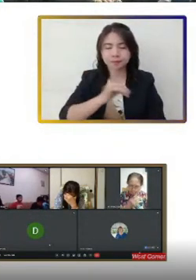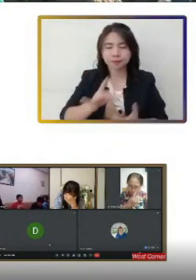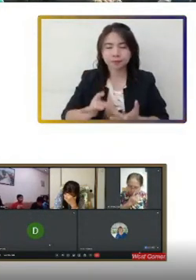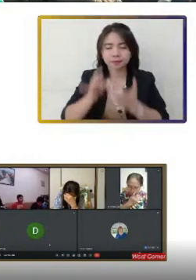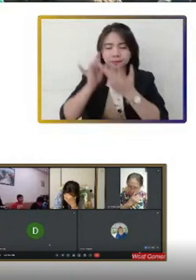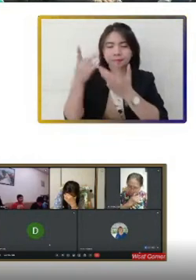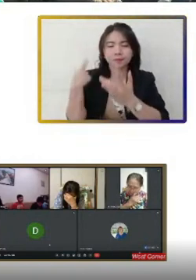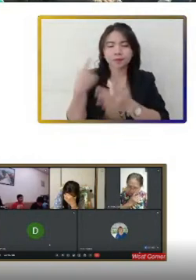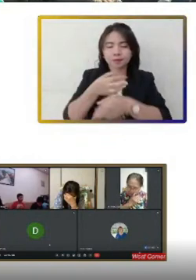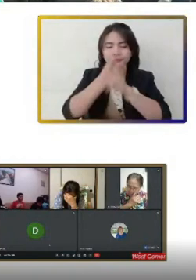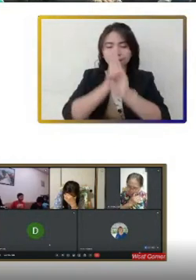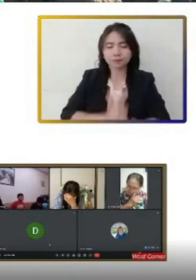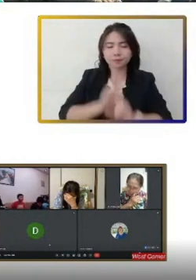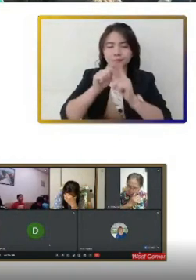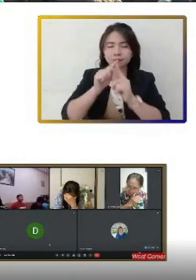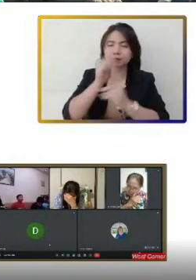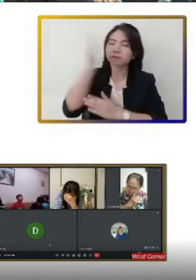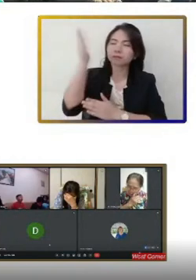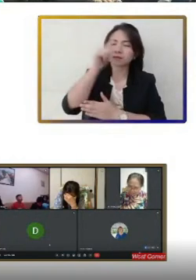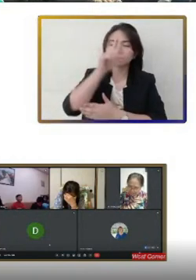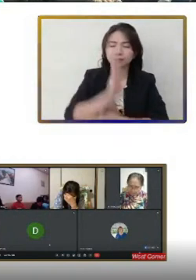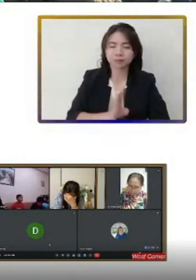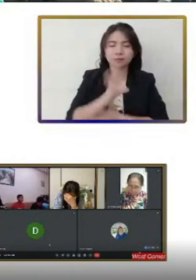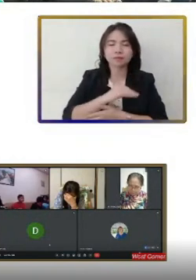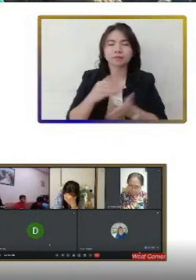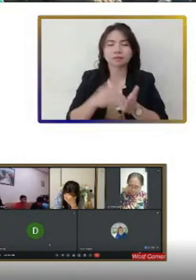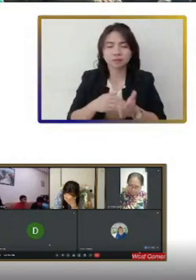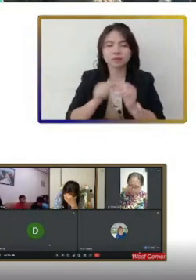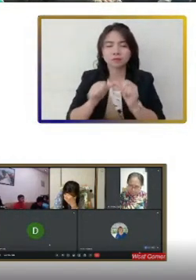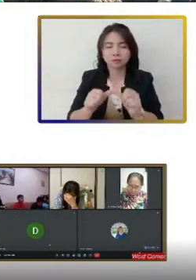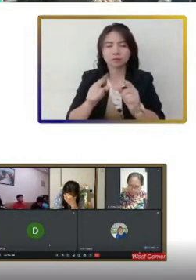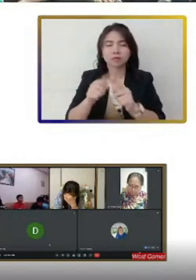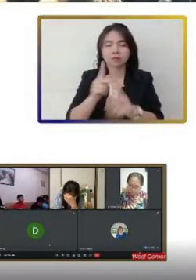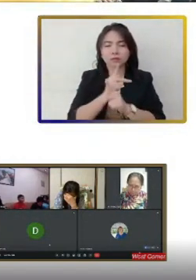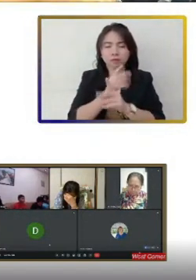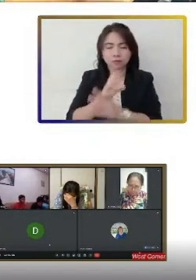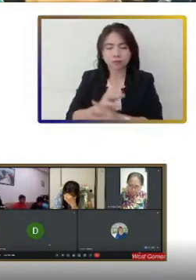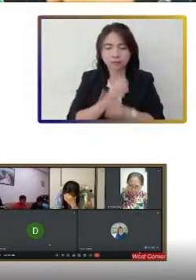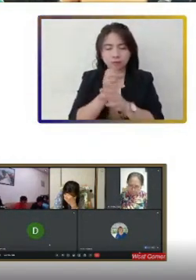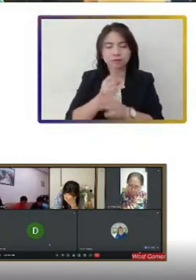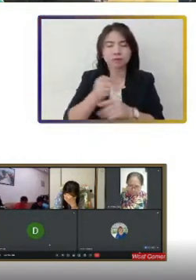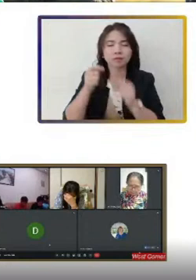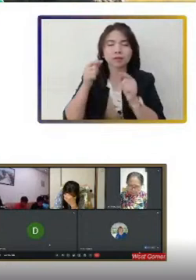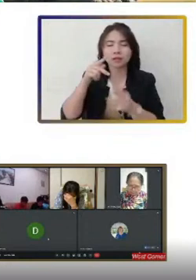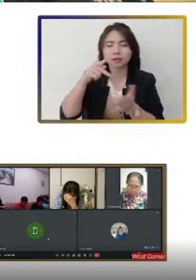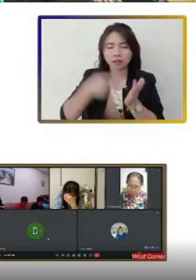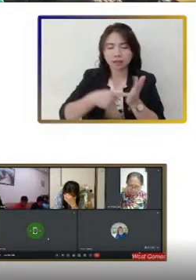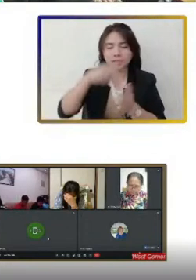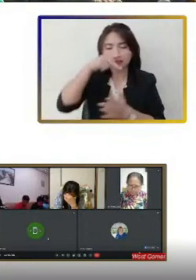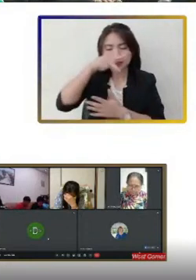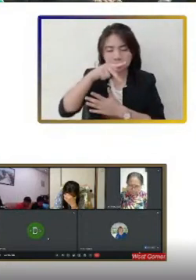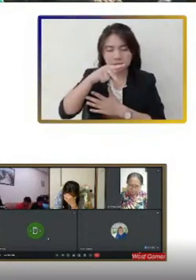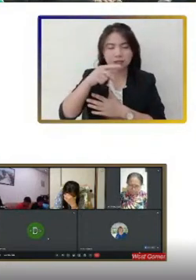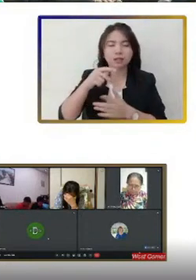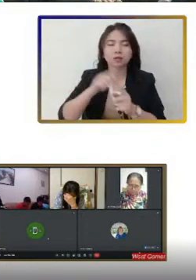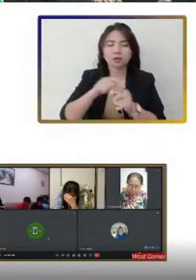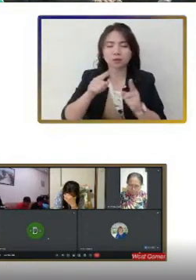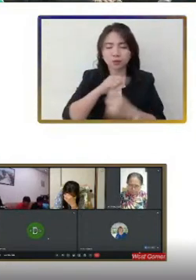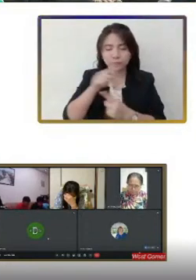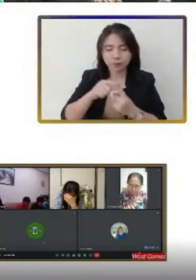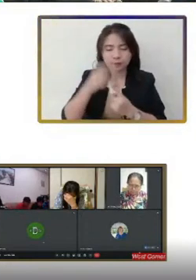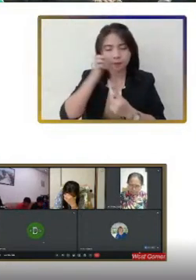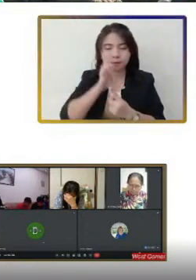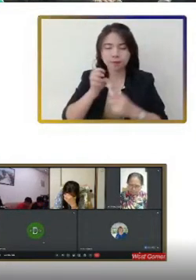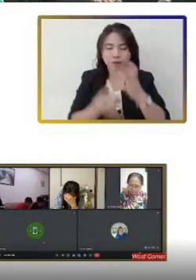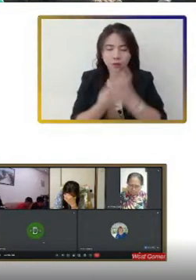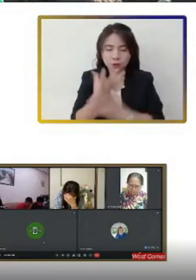inyo po, Panginoon. Ingatan niyo po ang batang ito sa kanyang paglaki. Ingatan niyo mo ang kanyang pisikal. Layo niyo po sa